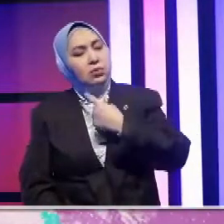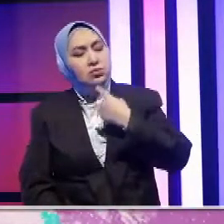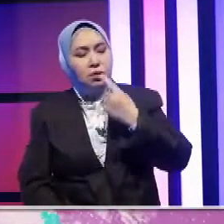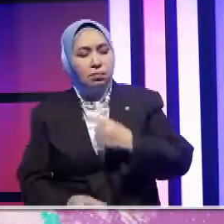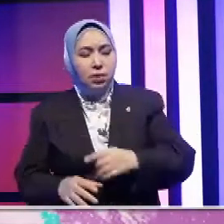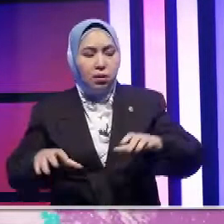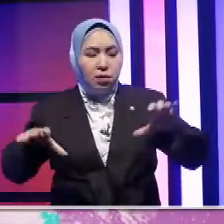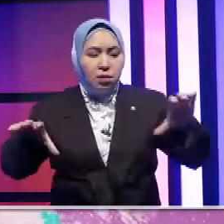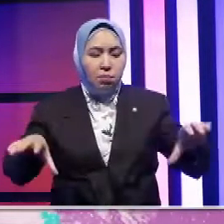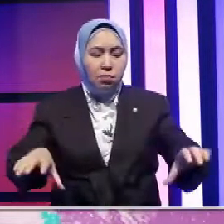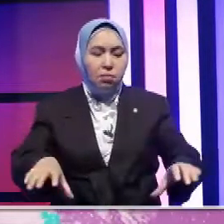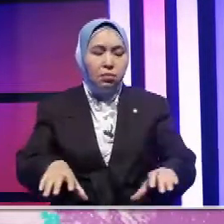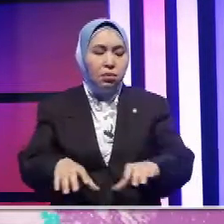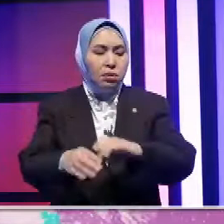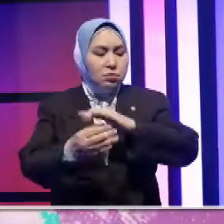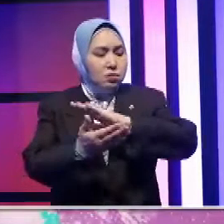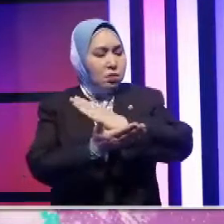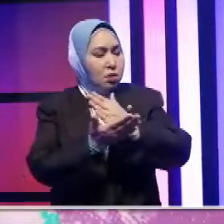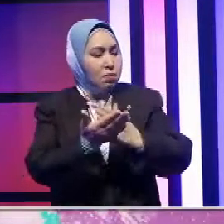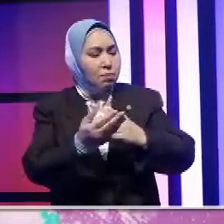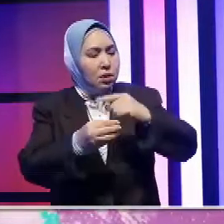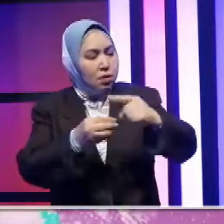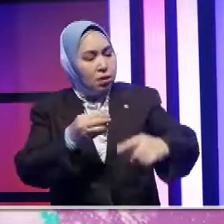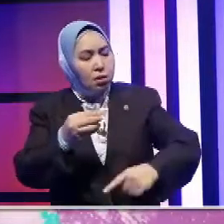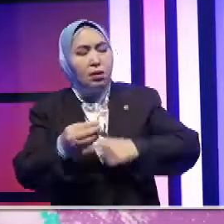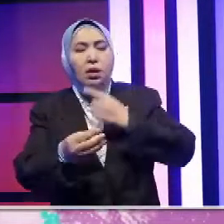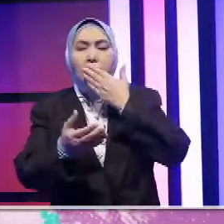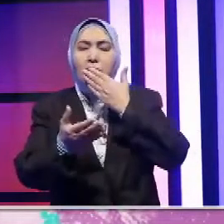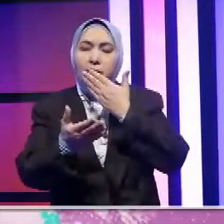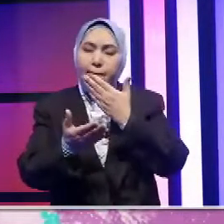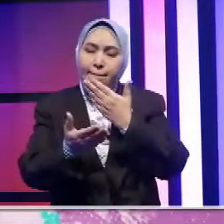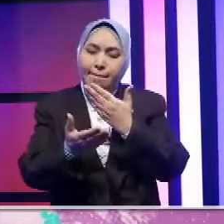إن الله غفور